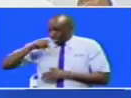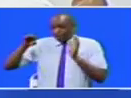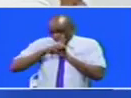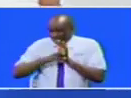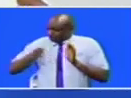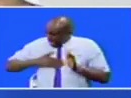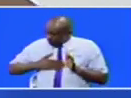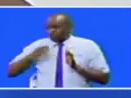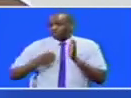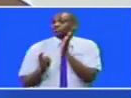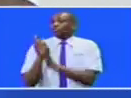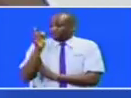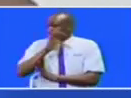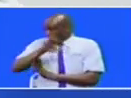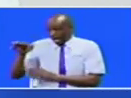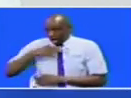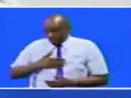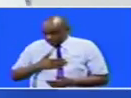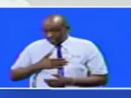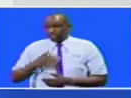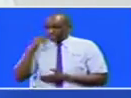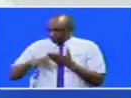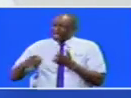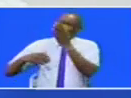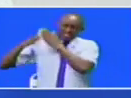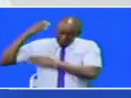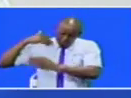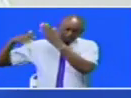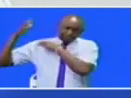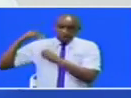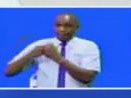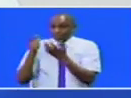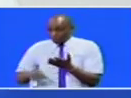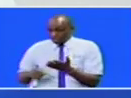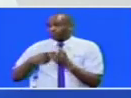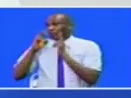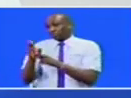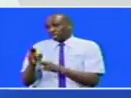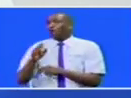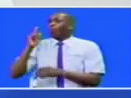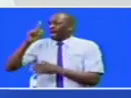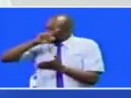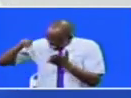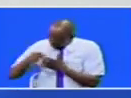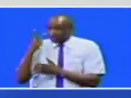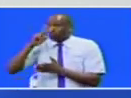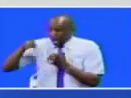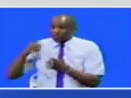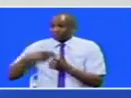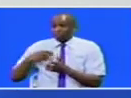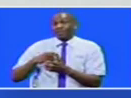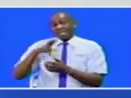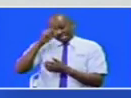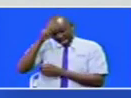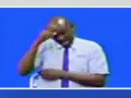ambazo zitaboresha maisha ya watu wetu. We have said, zamani it used to take people 1 hour to 2 hours kutoka Nyali paka